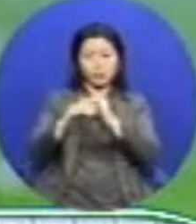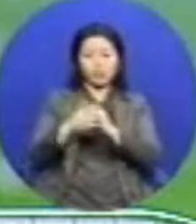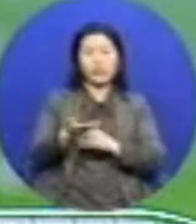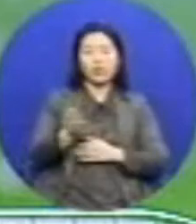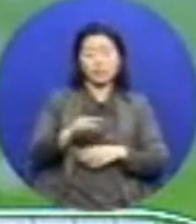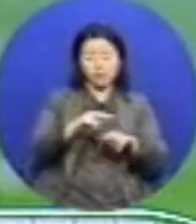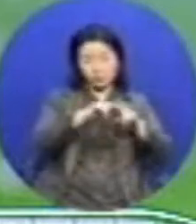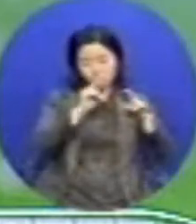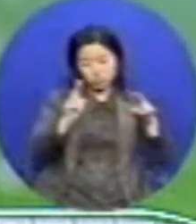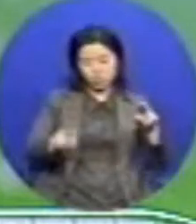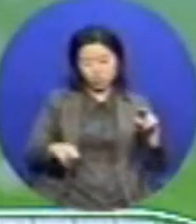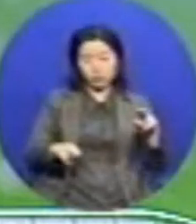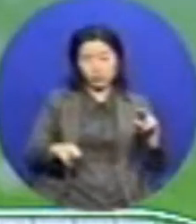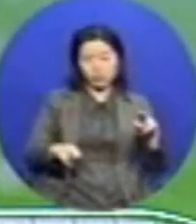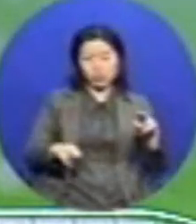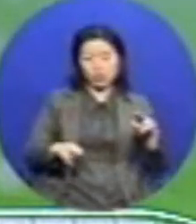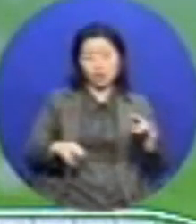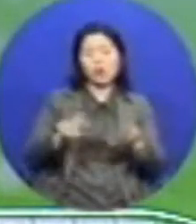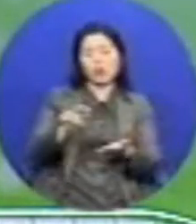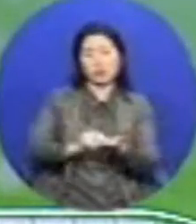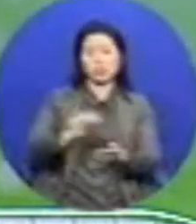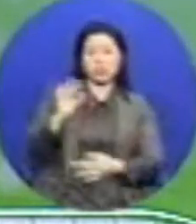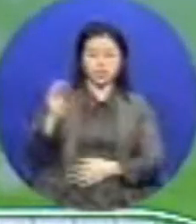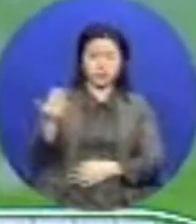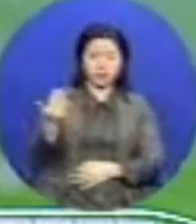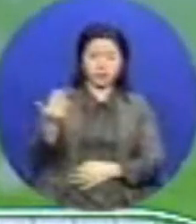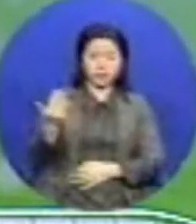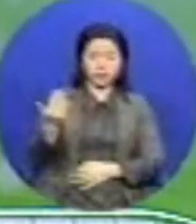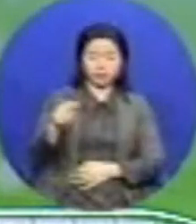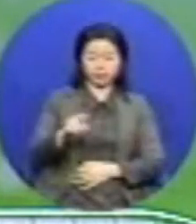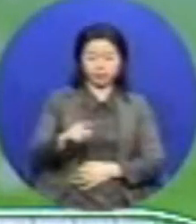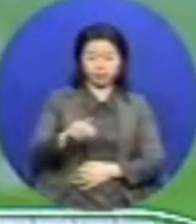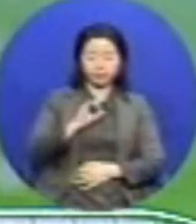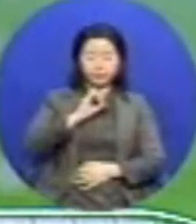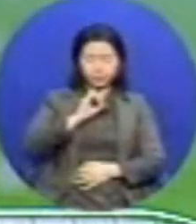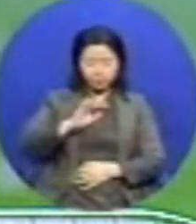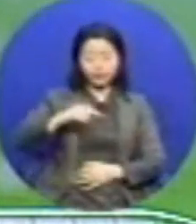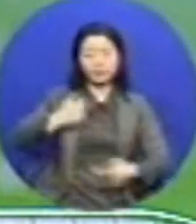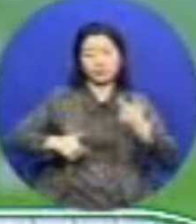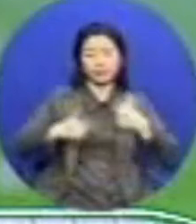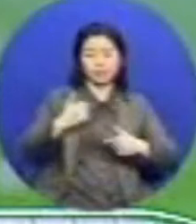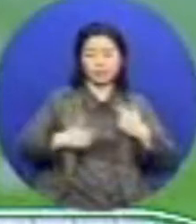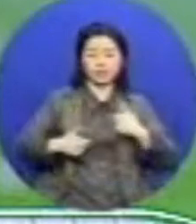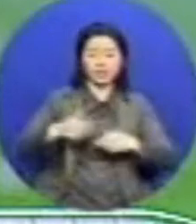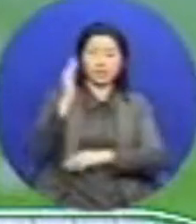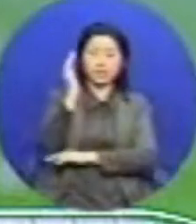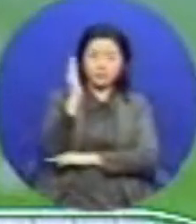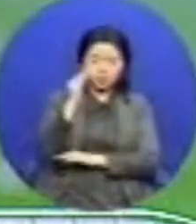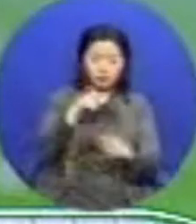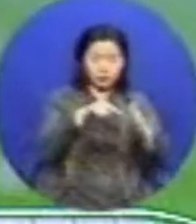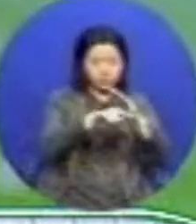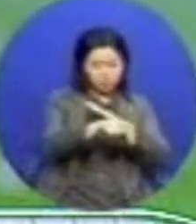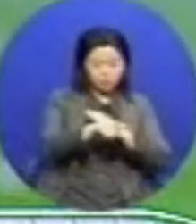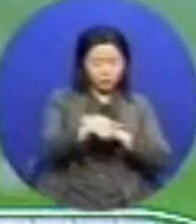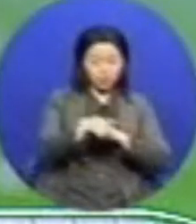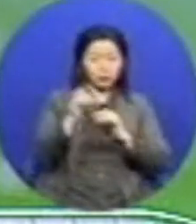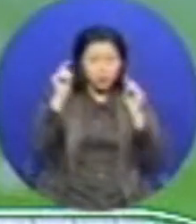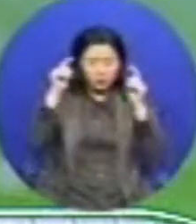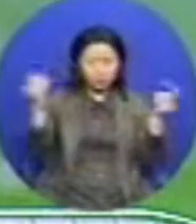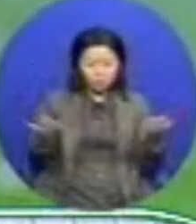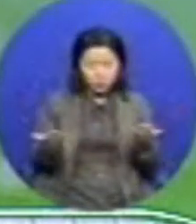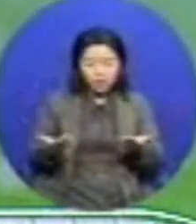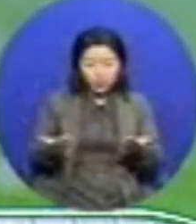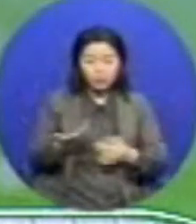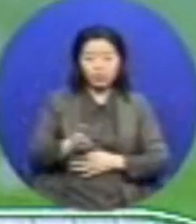은퇴하고 나니까 문제가 되네요 그 목사님의 유일한 기쁨이 설교 여심 방 이어 목회 인데